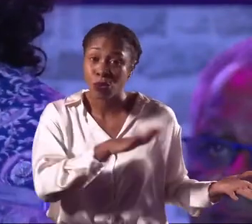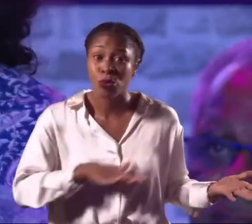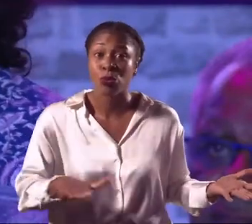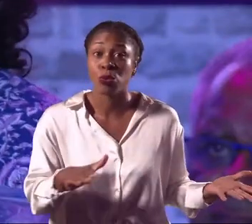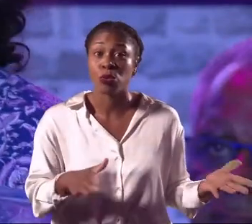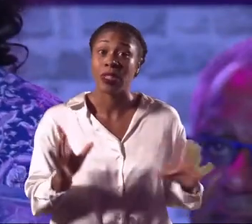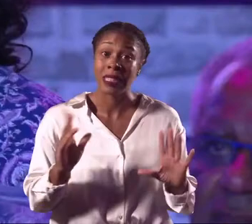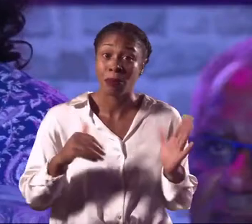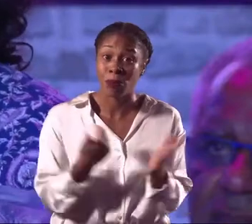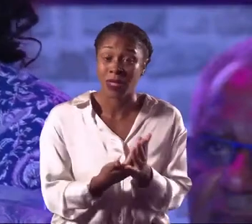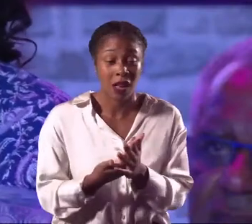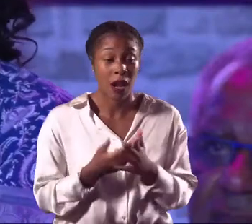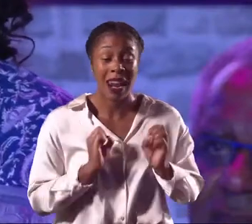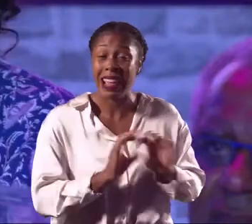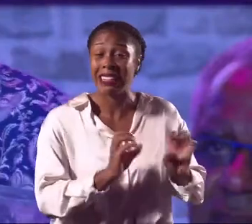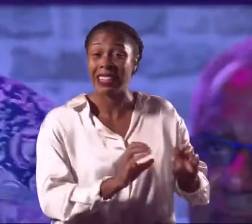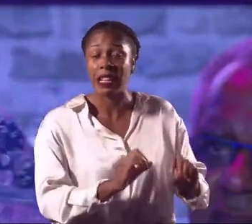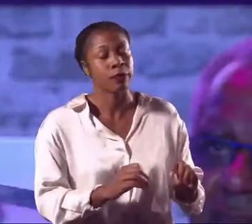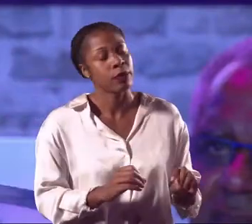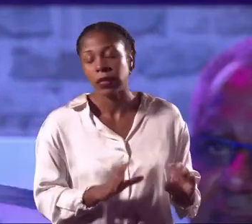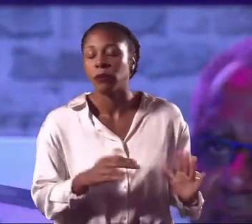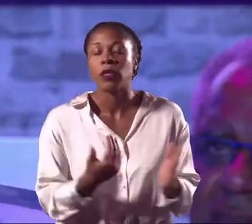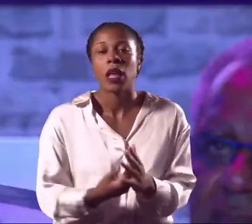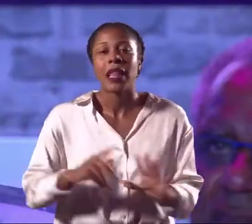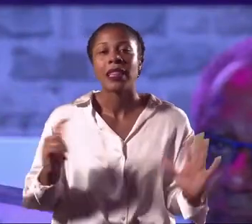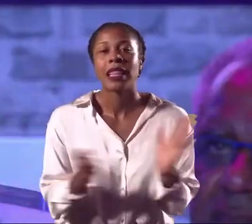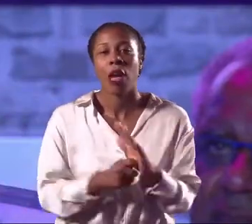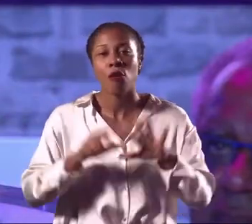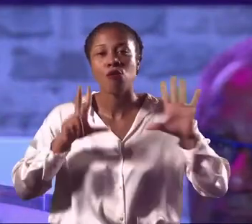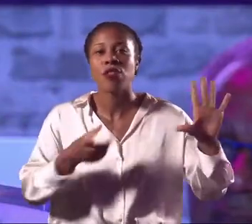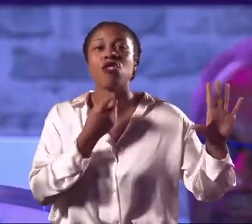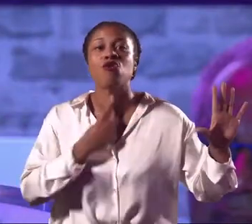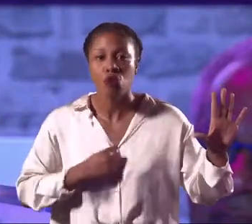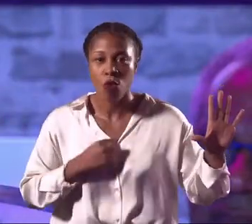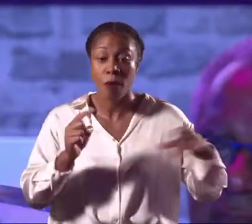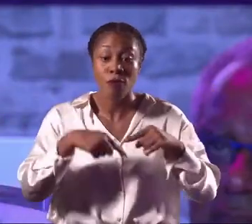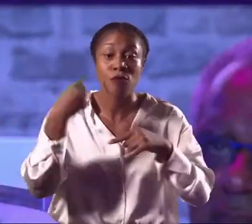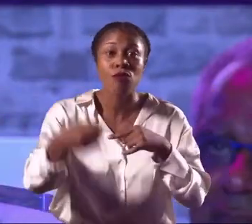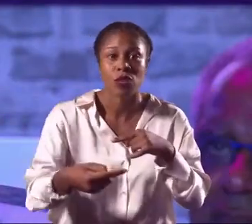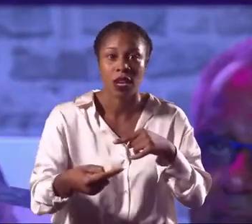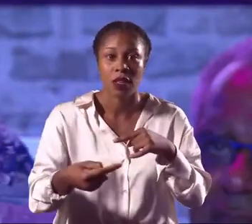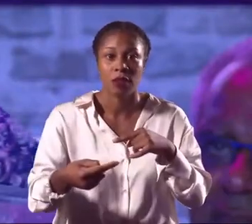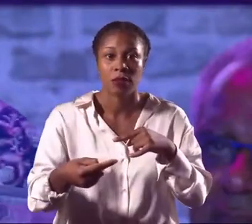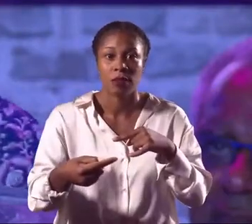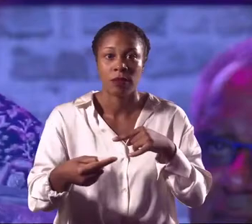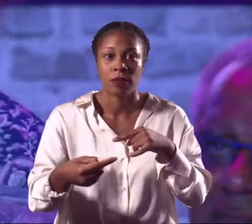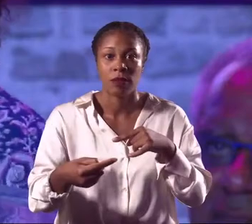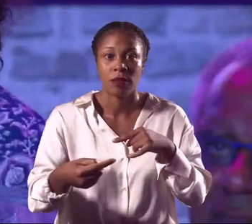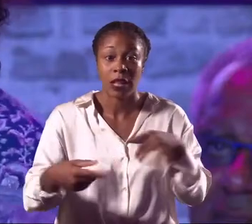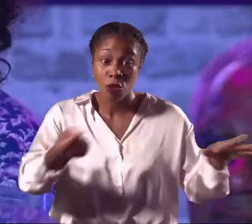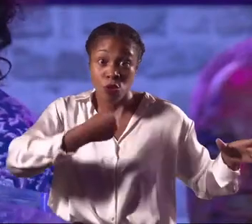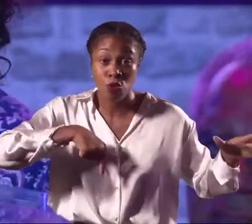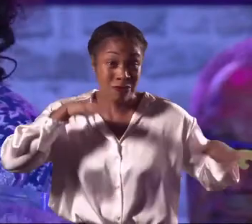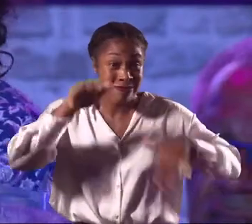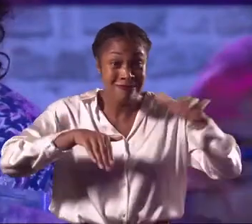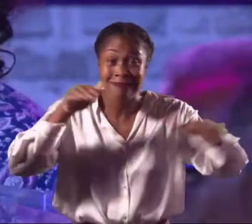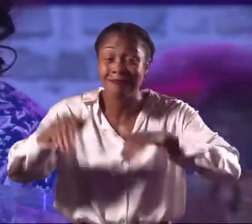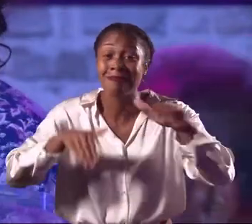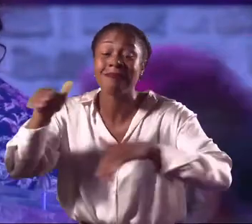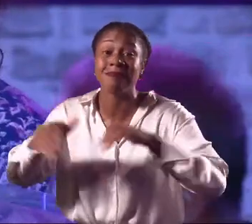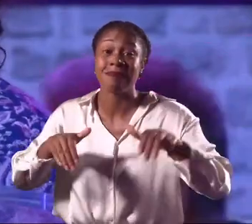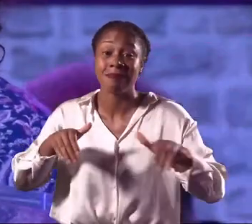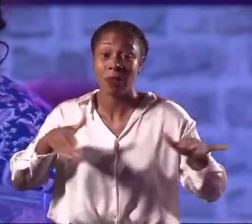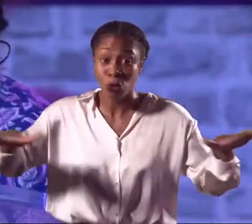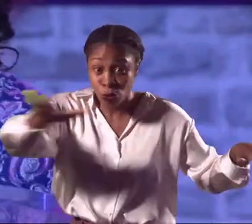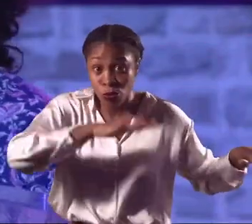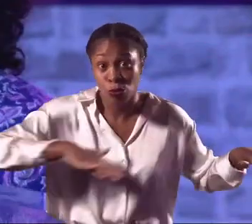vote du 8 juin prochain, ce sera notre appel à nous du 8 juin, le vote du 8 juin est un appel à toutes